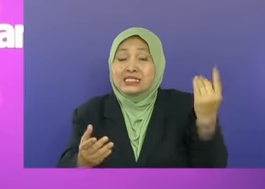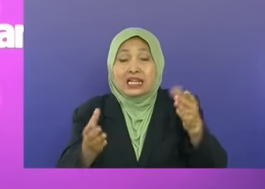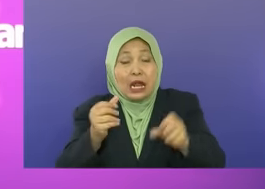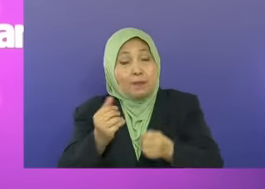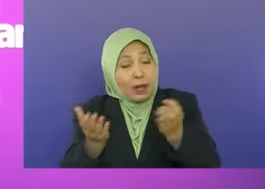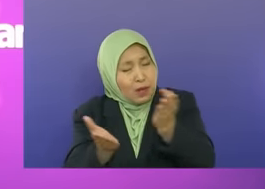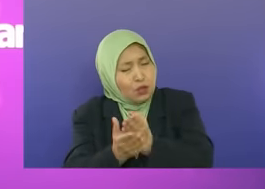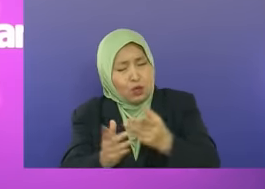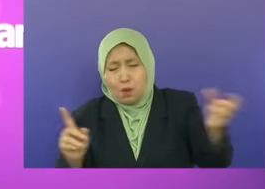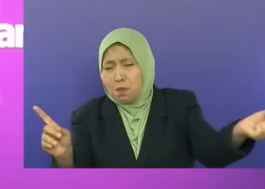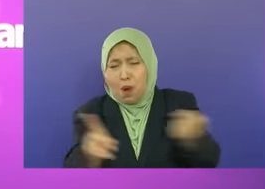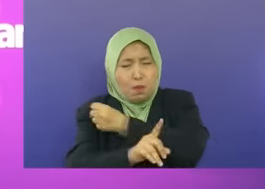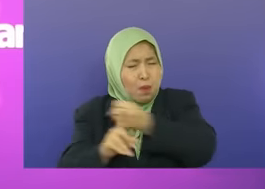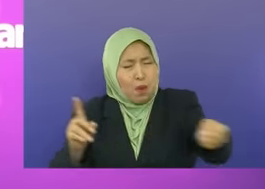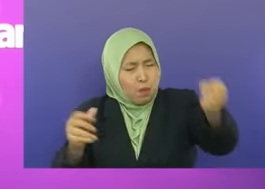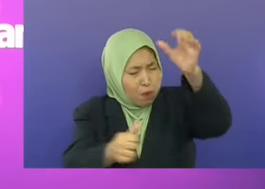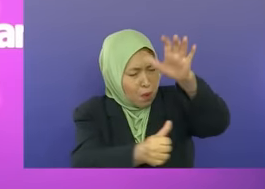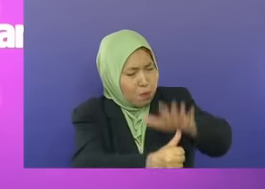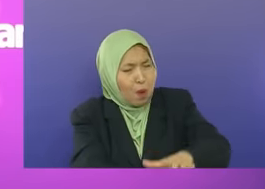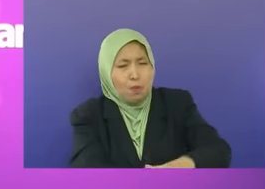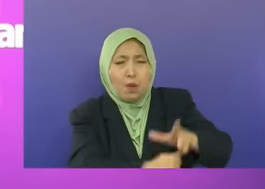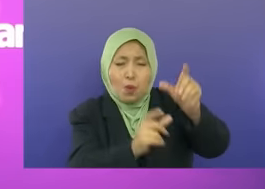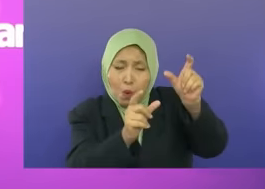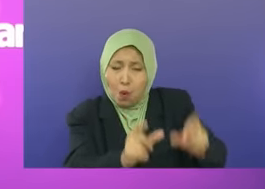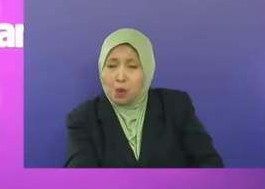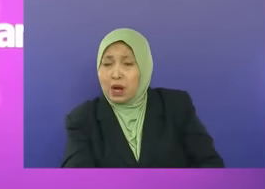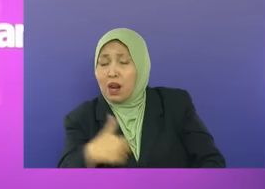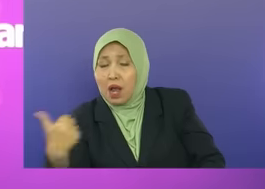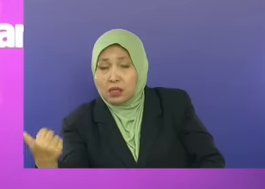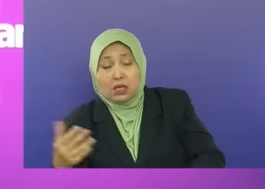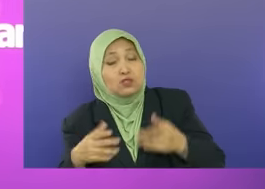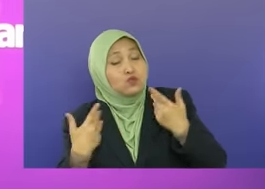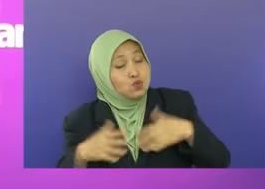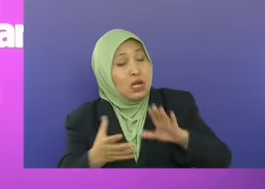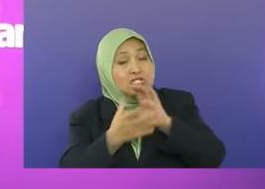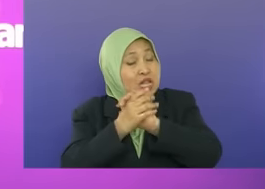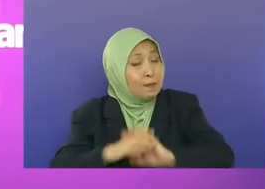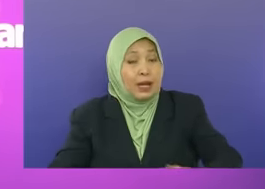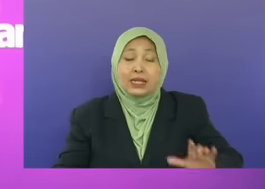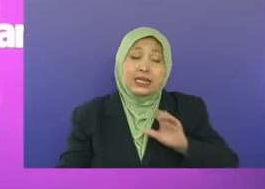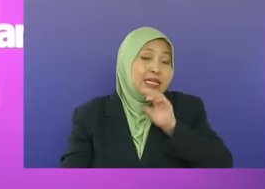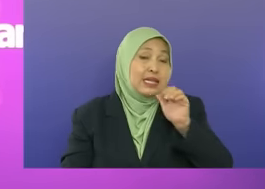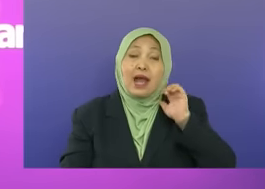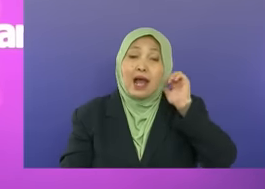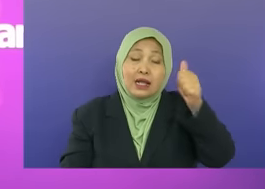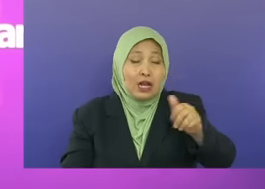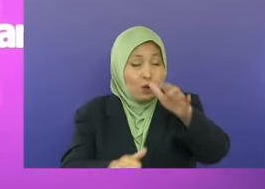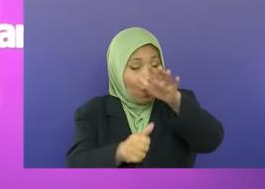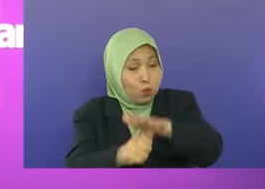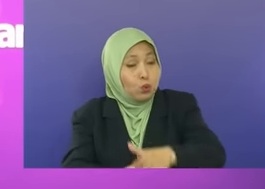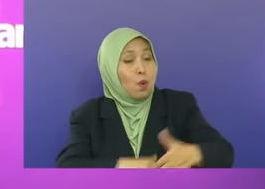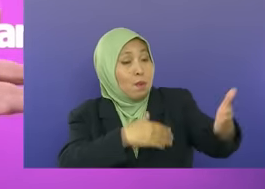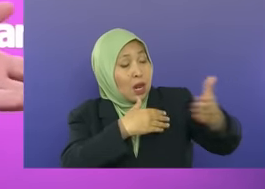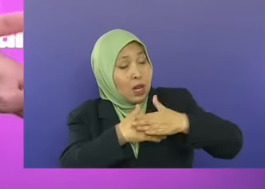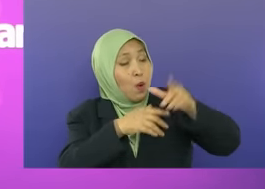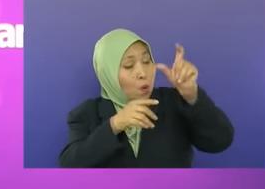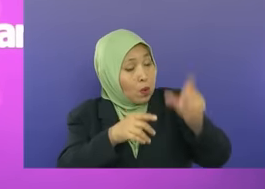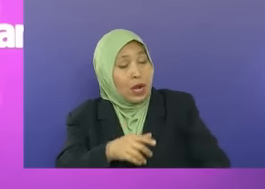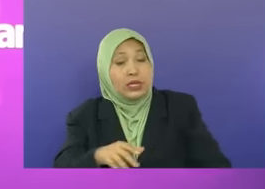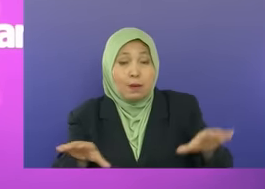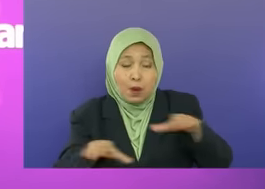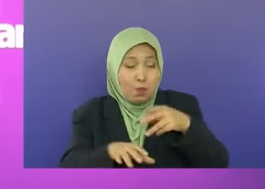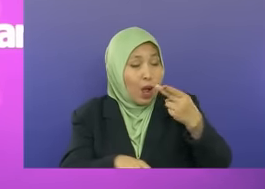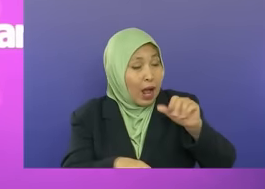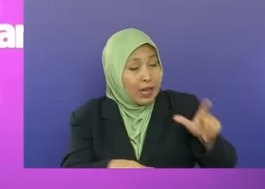Balun Dia kena pukul kena kutu oleh orang lain selepas dia Dah selamat dia tidak akan kutuk balik kepada orang yang membuat